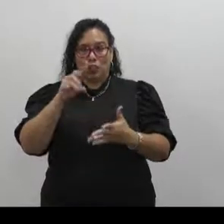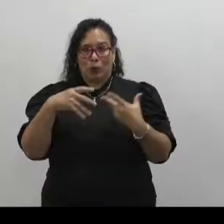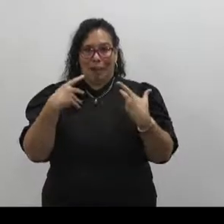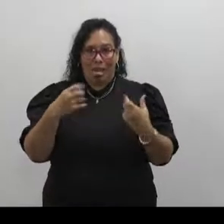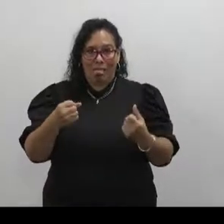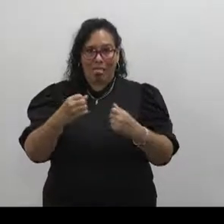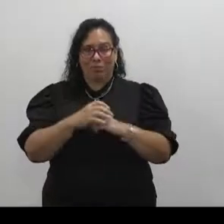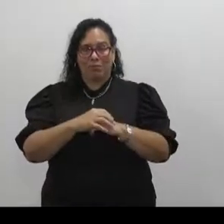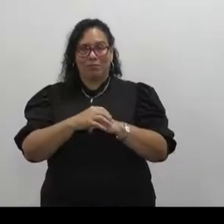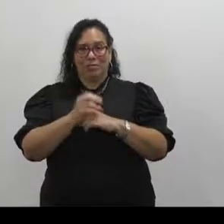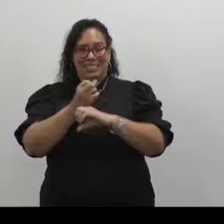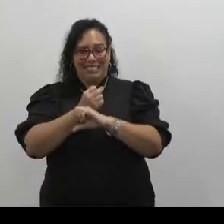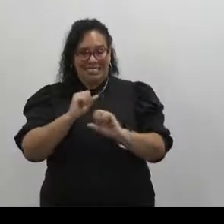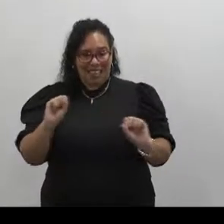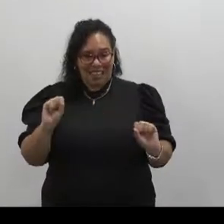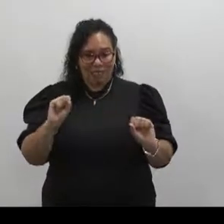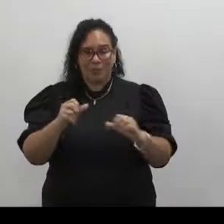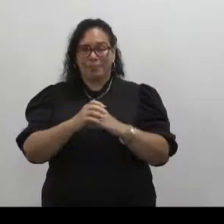selection